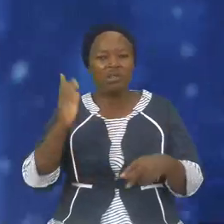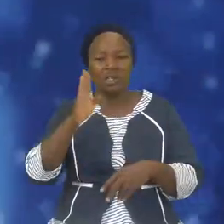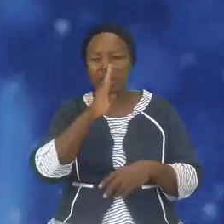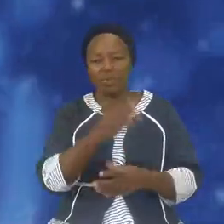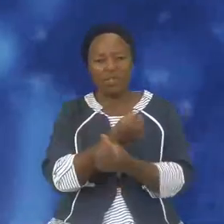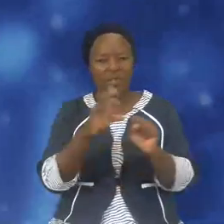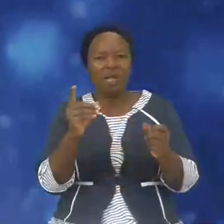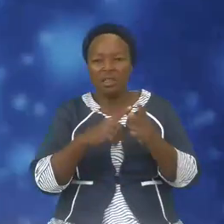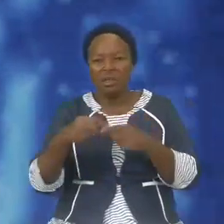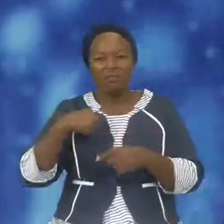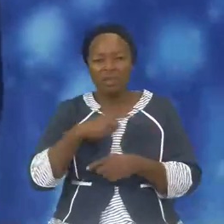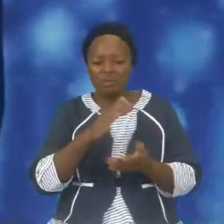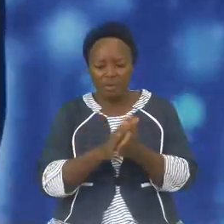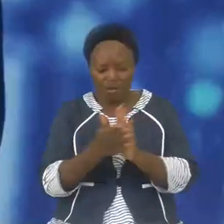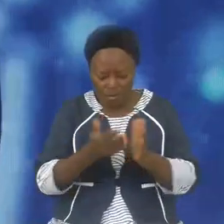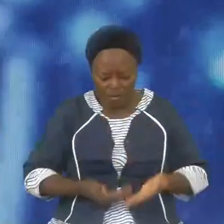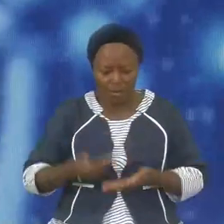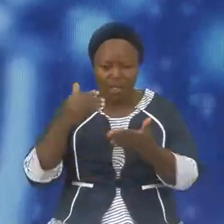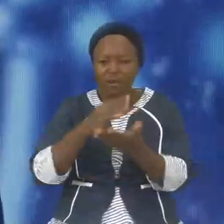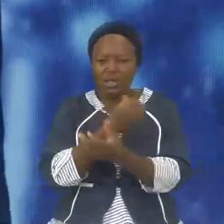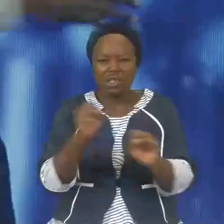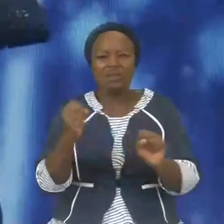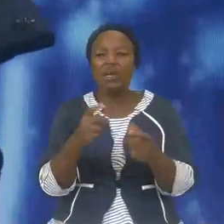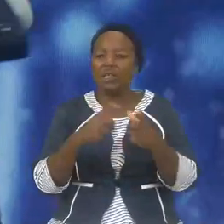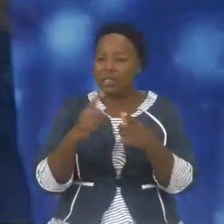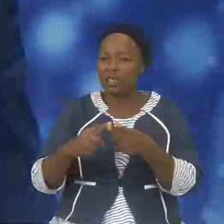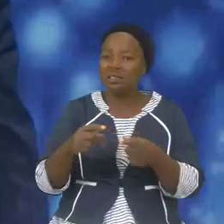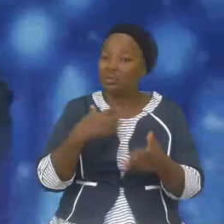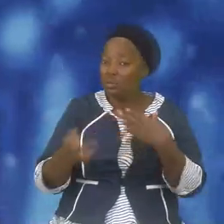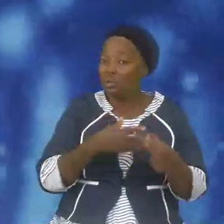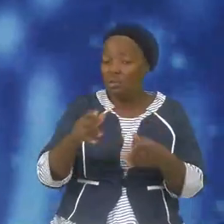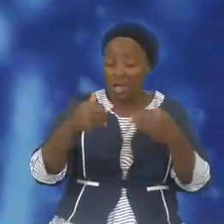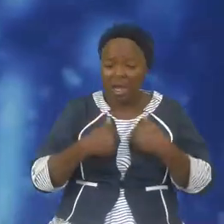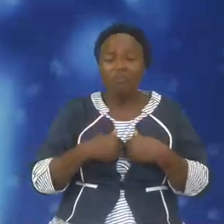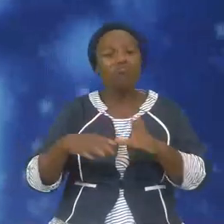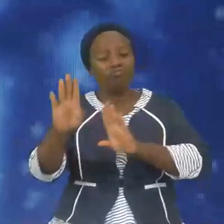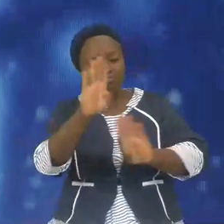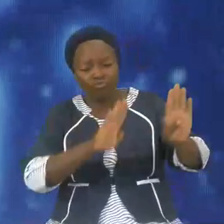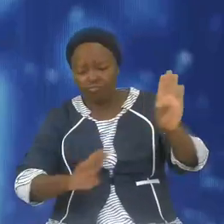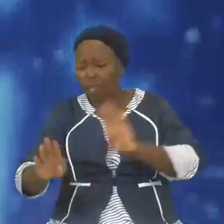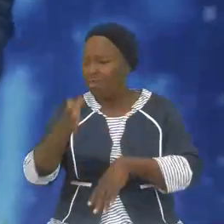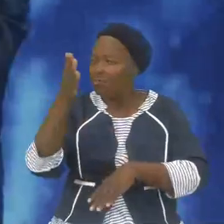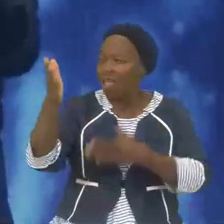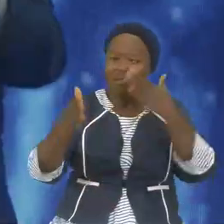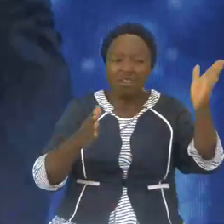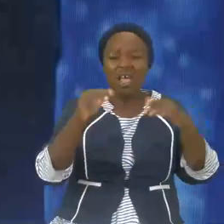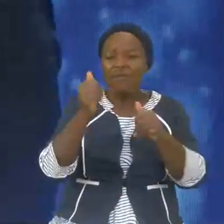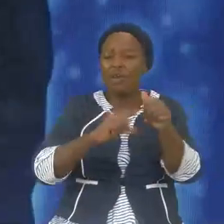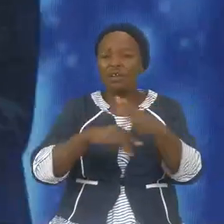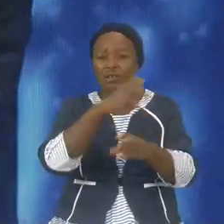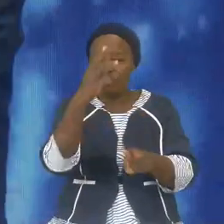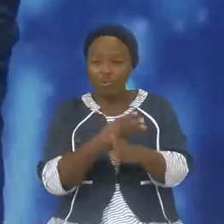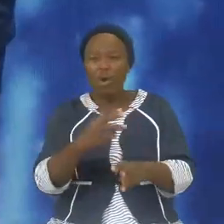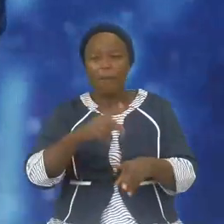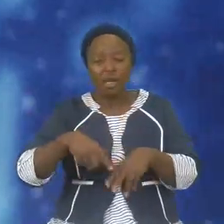nom du Seigneur sera sauvé, et nous sommes sauvés. Quoi qu'il y ait des troubles partout dans les nations,